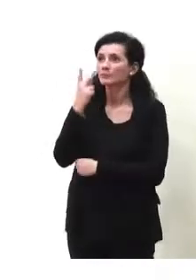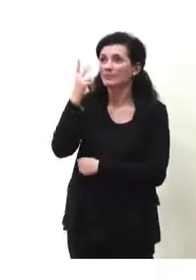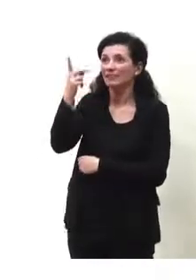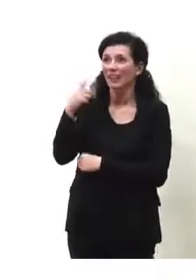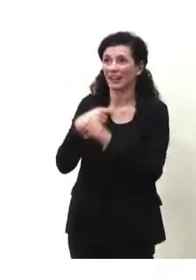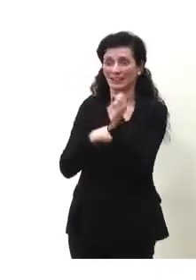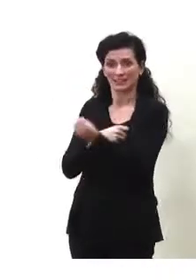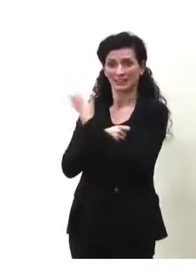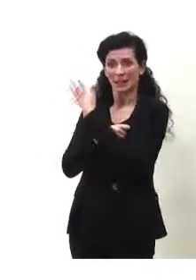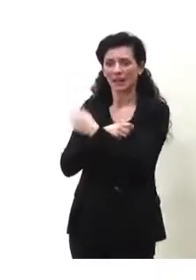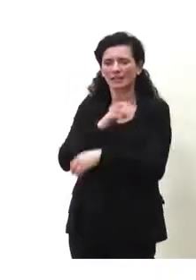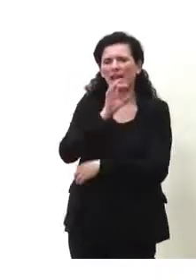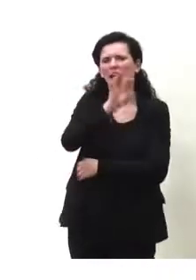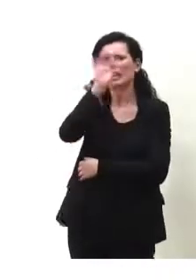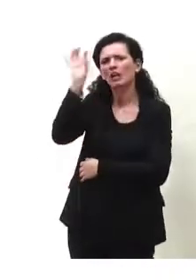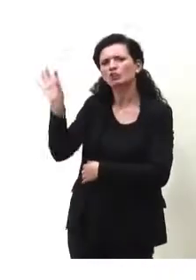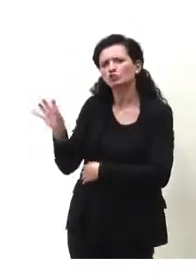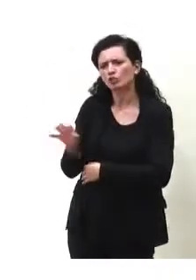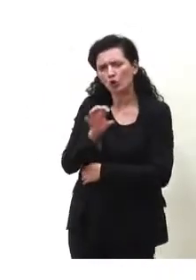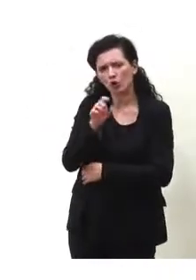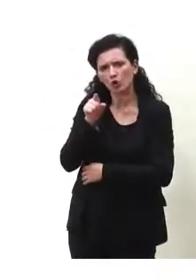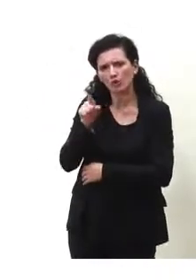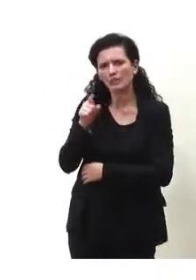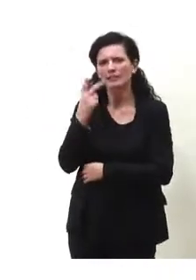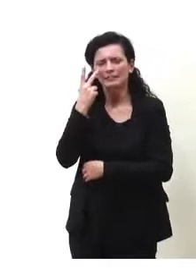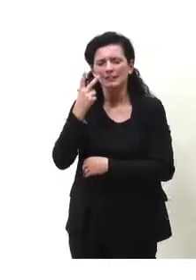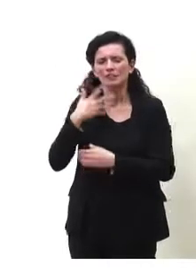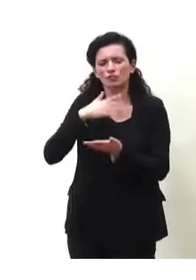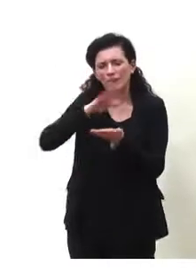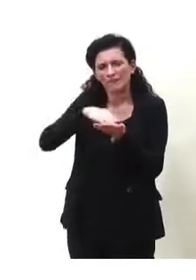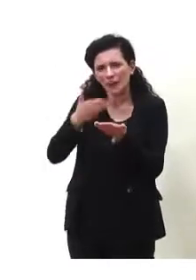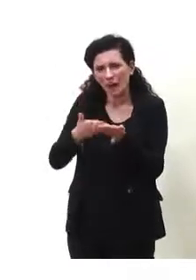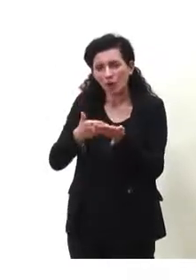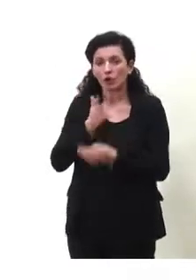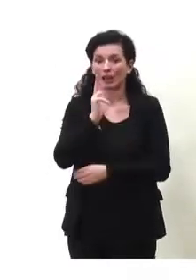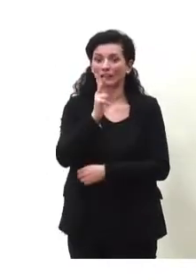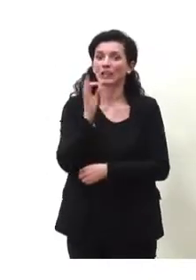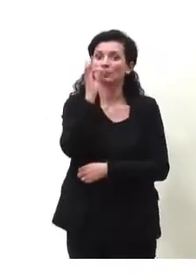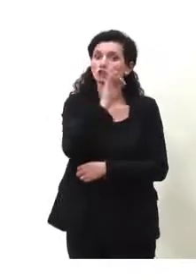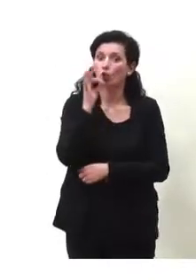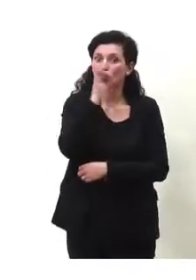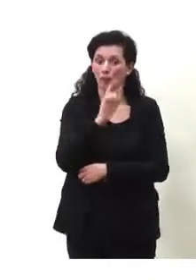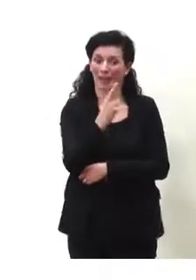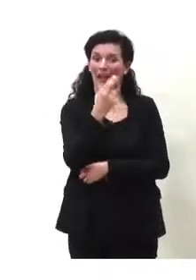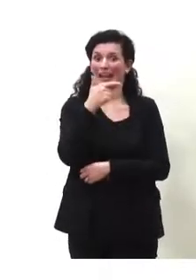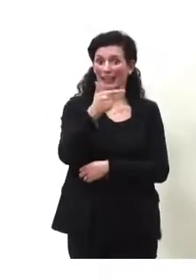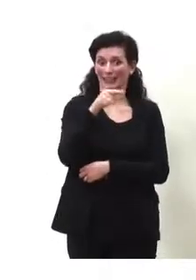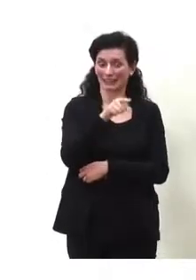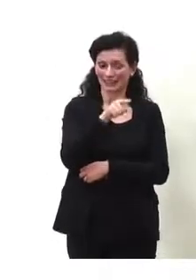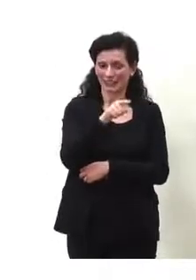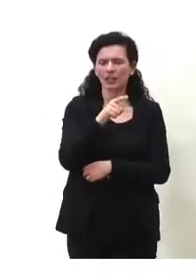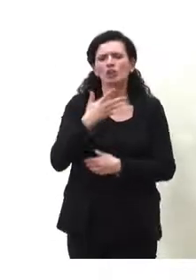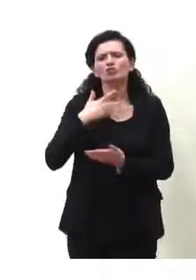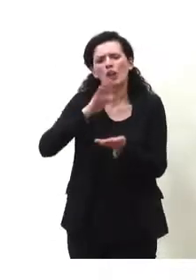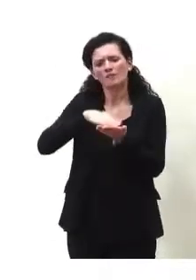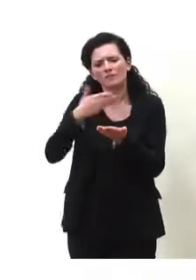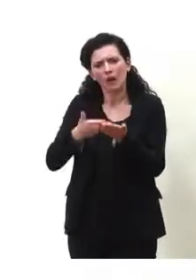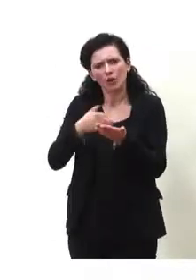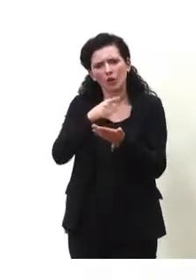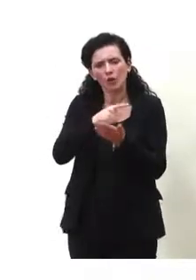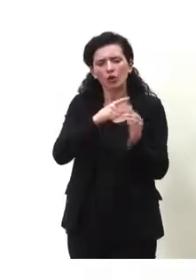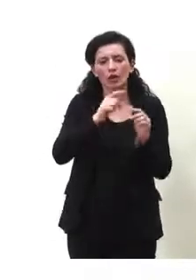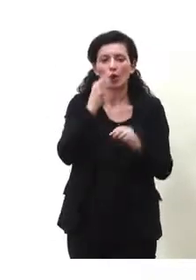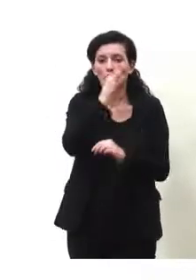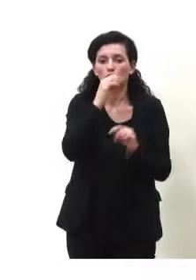abbiamo fatto con i dati, con le stime di RT al 13 ottobre, e abbiamo dato delle stime fino a